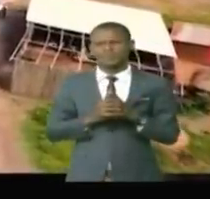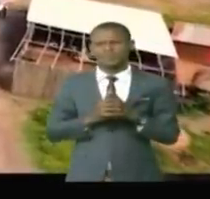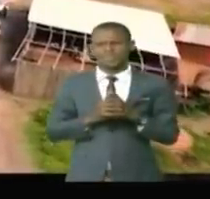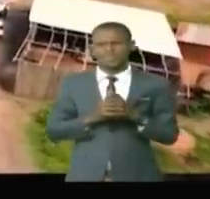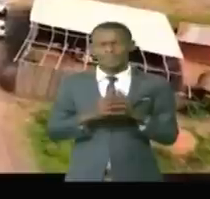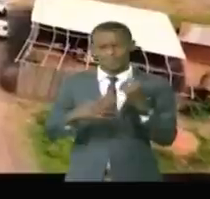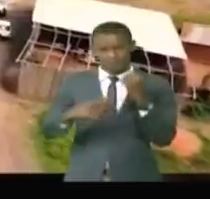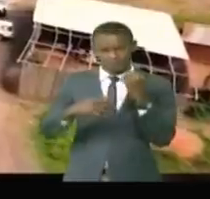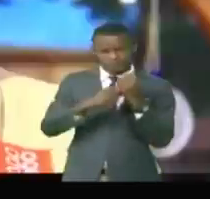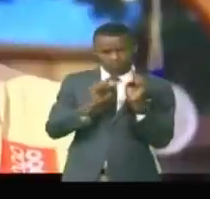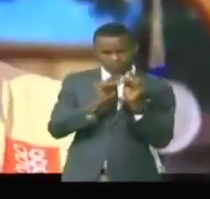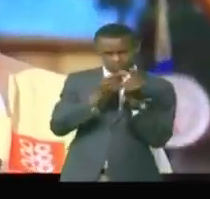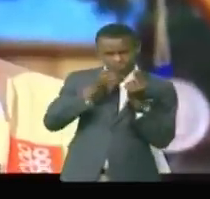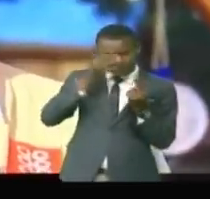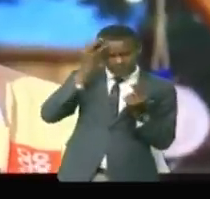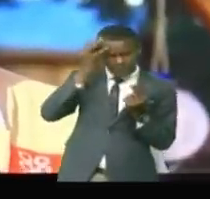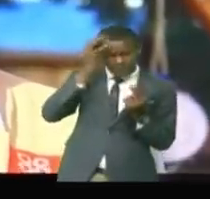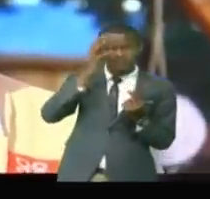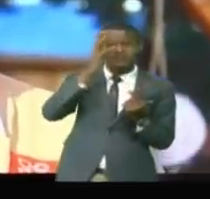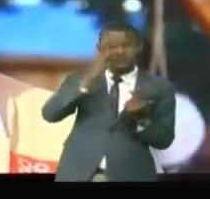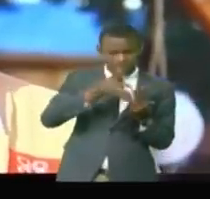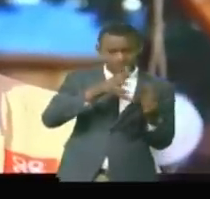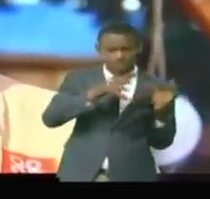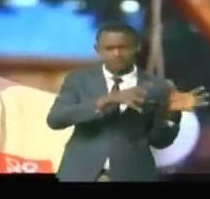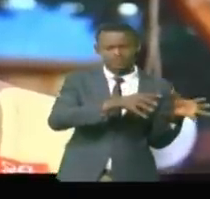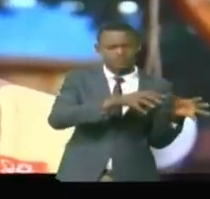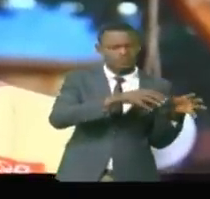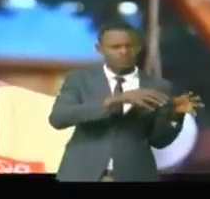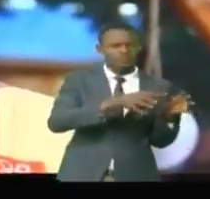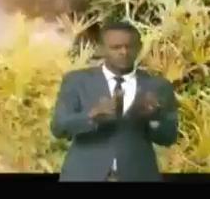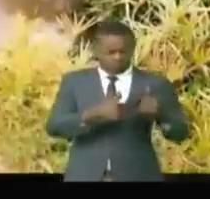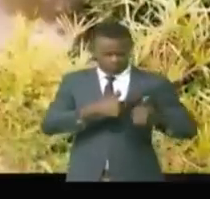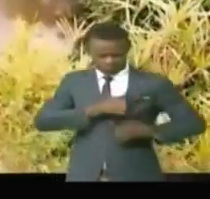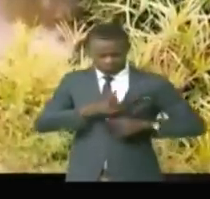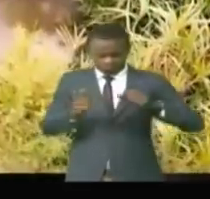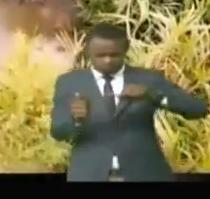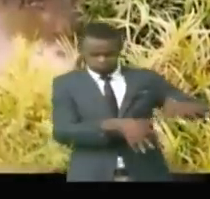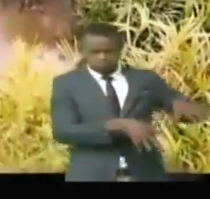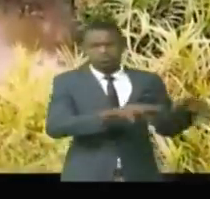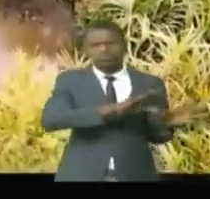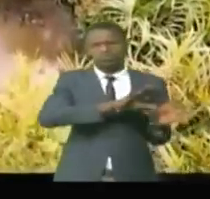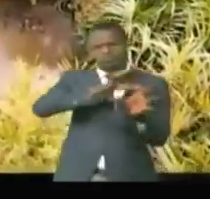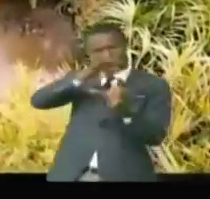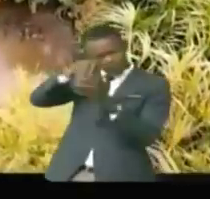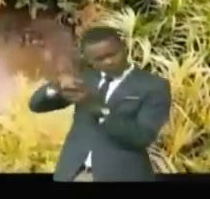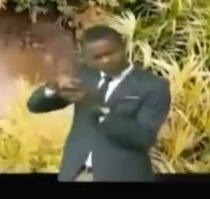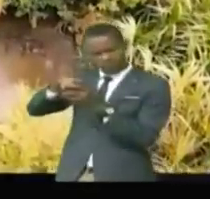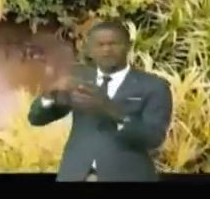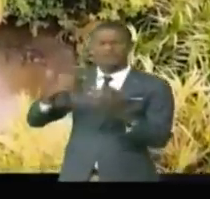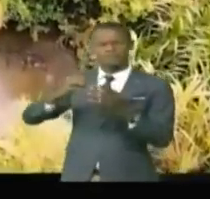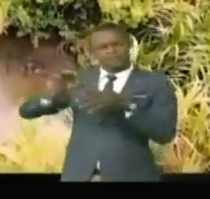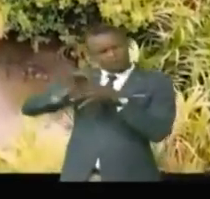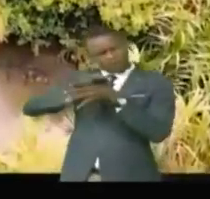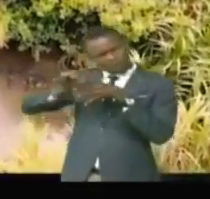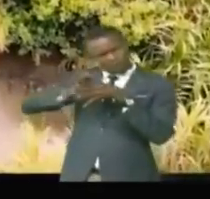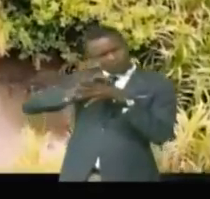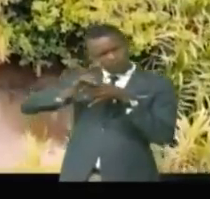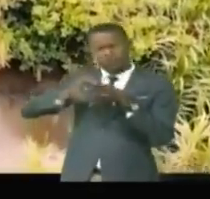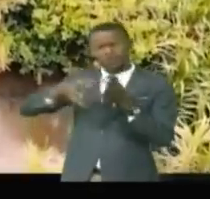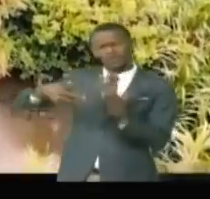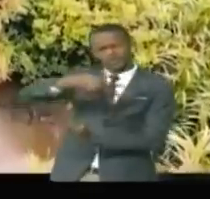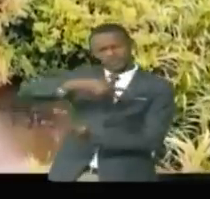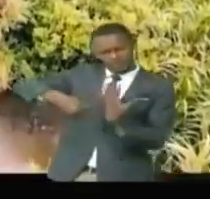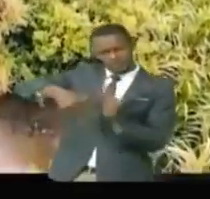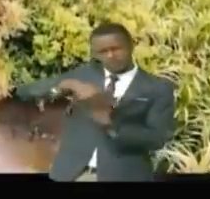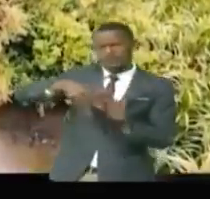jeunes à risque seront encadrés et formés dans plusieurs filières au sein de ces centres. Un autre ouvrage remis à la population du Sud Lubero,